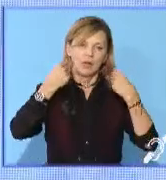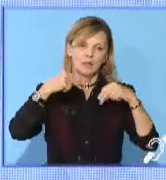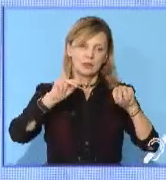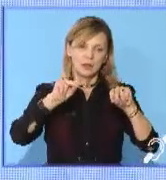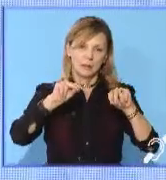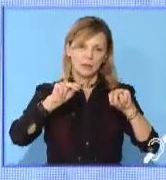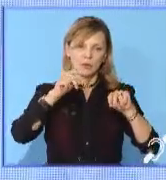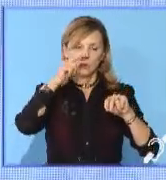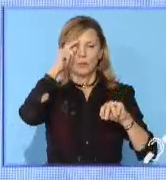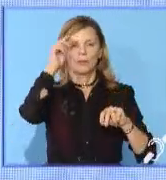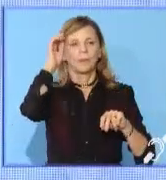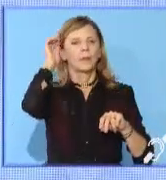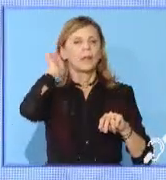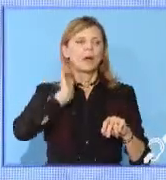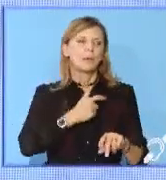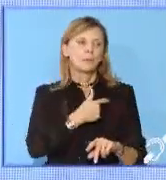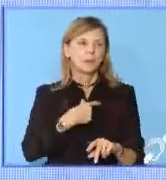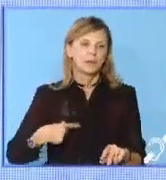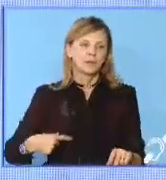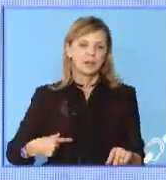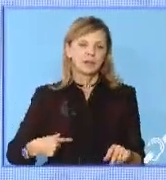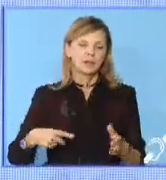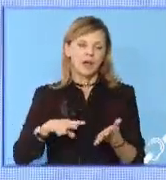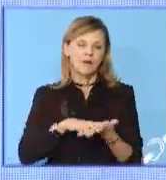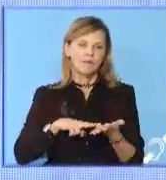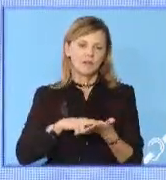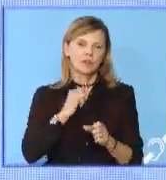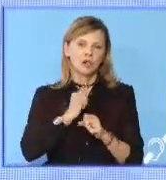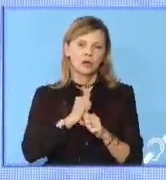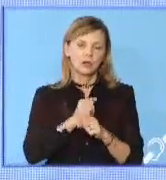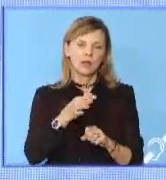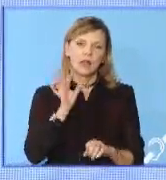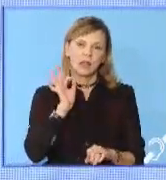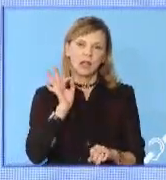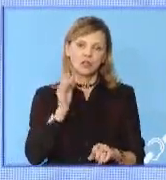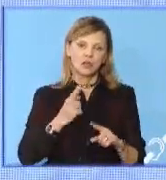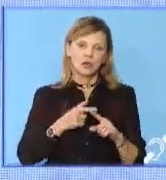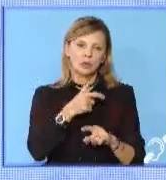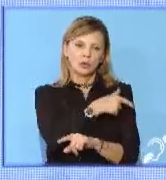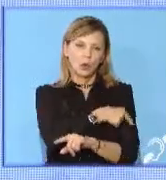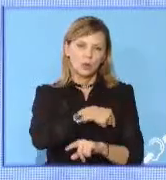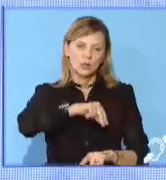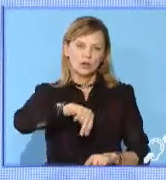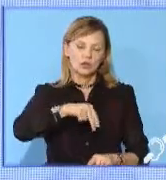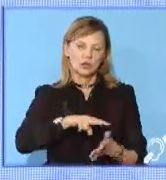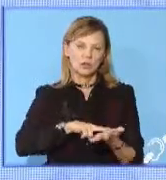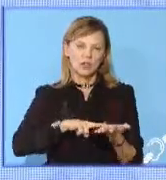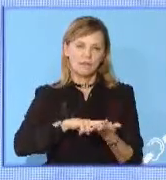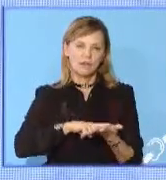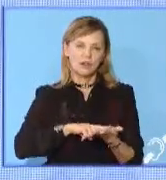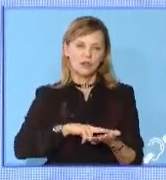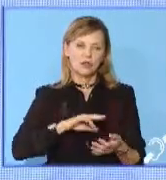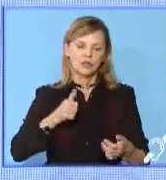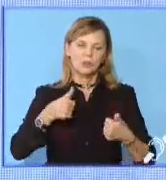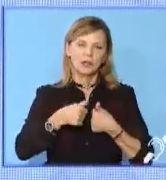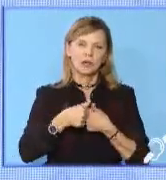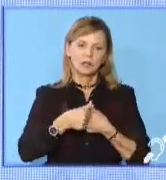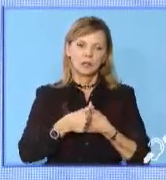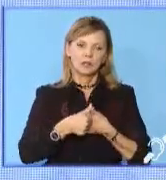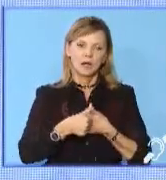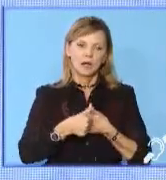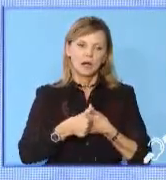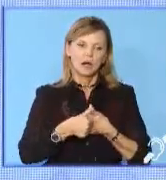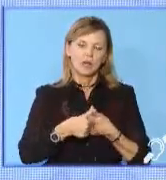altora. Primăria municipiului Râmnicu Vâlcea a lucrat excelent împreună cu Consiliul Județean Vâlcea, iar prietenia